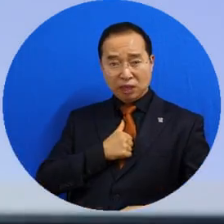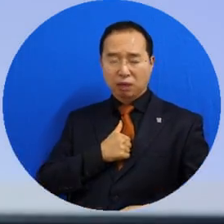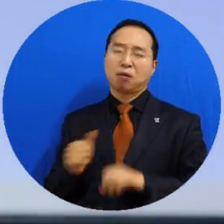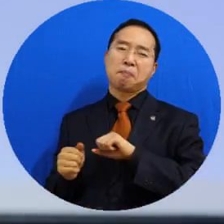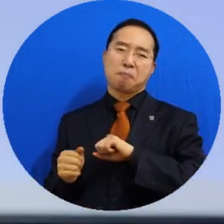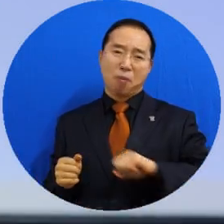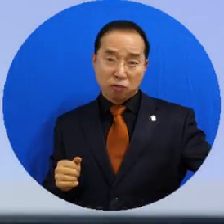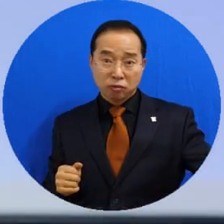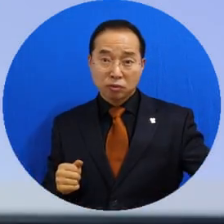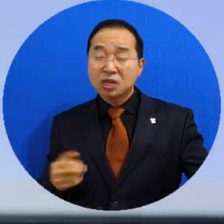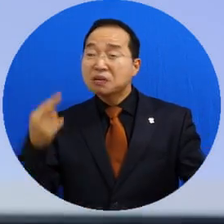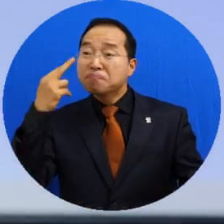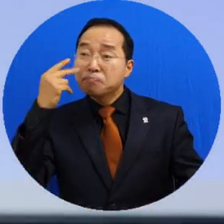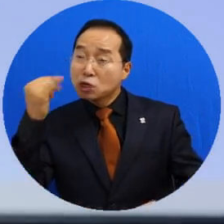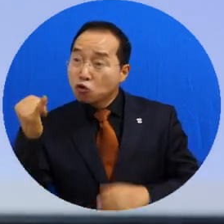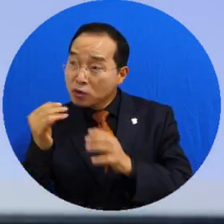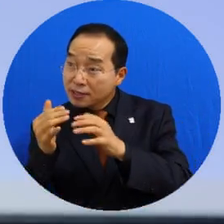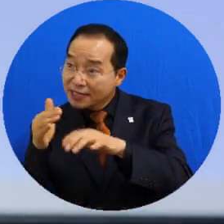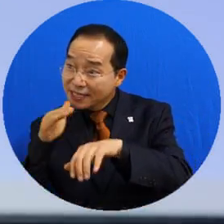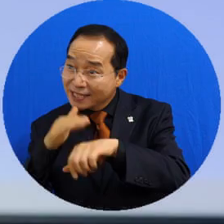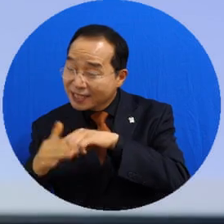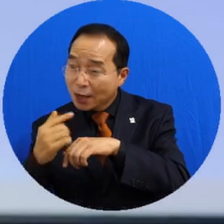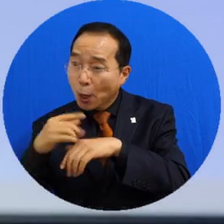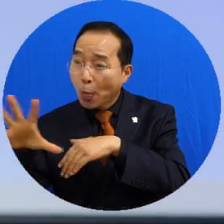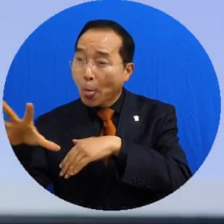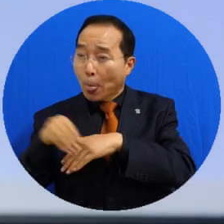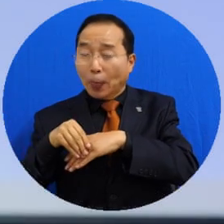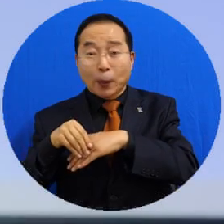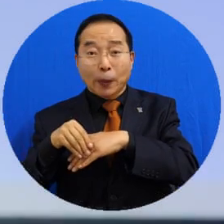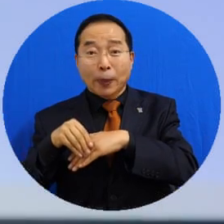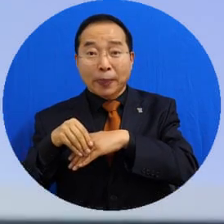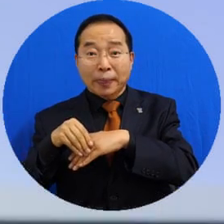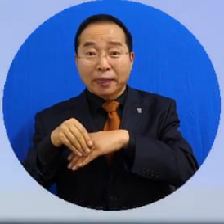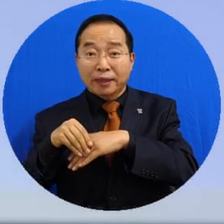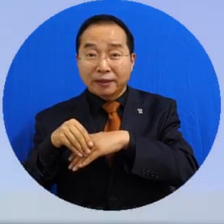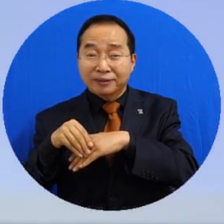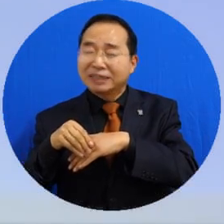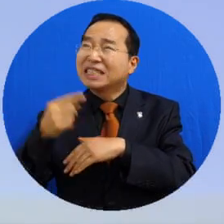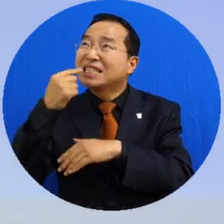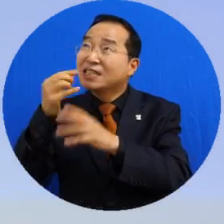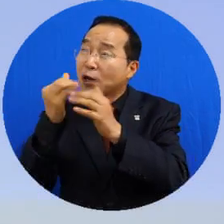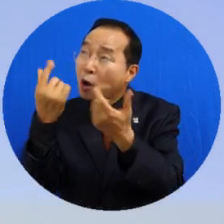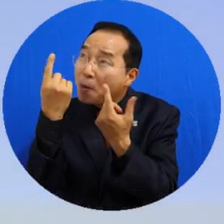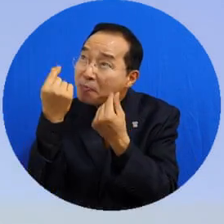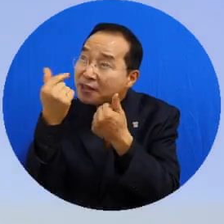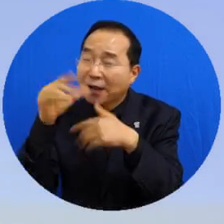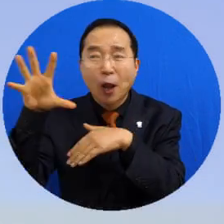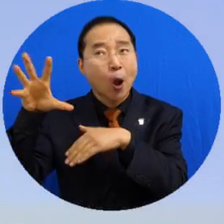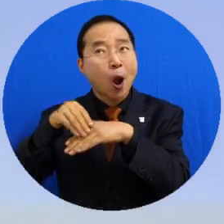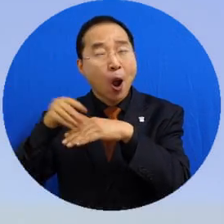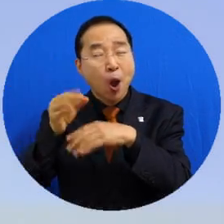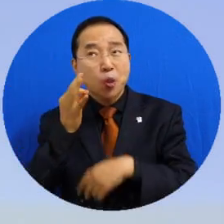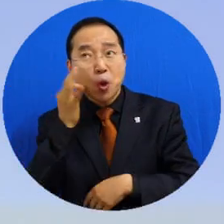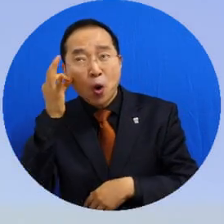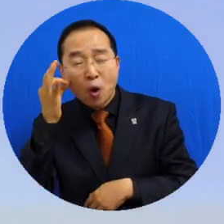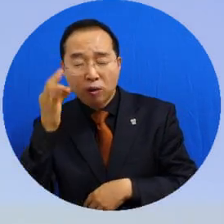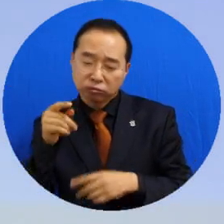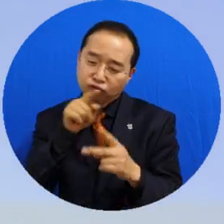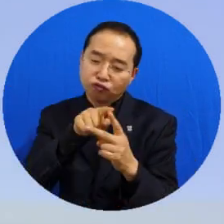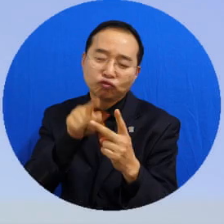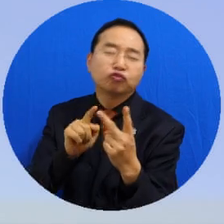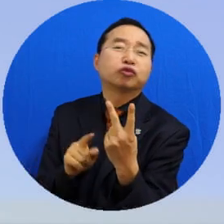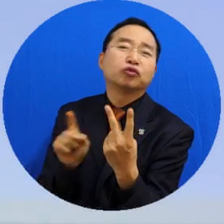정체성을 버리고 최대한 미국화, 주류화, 최대한 백인화가 되려고 노력을